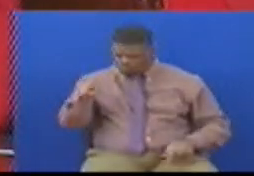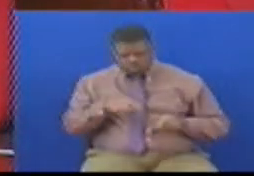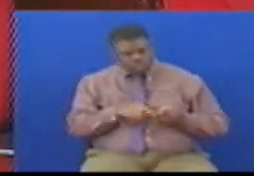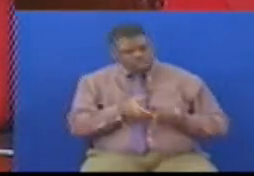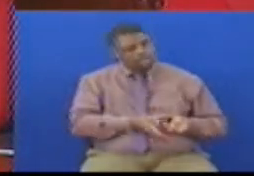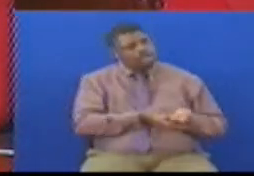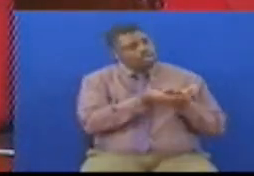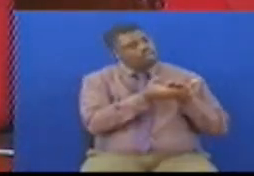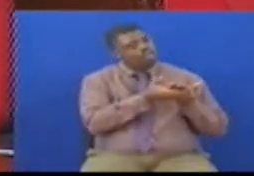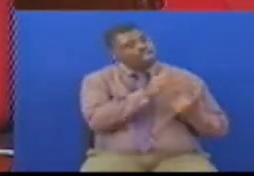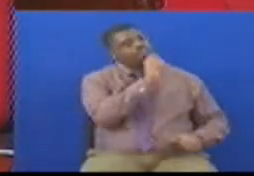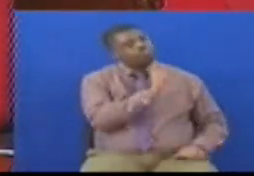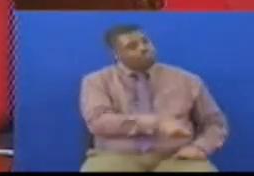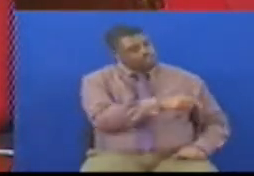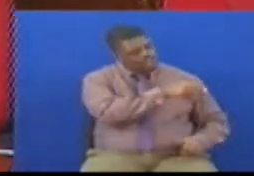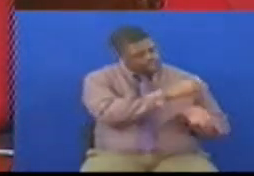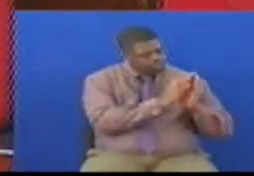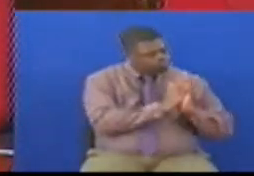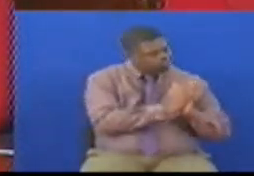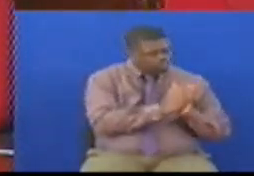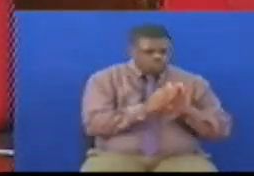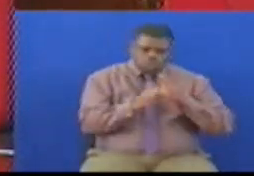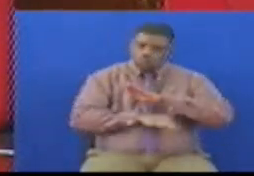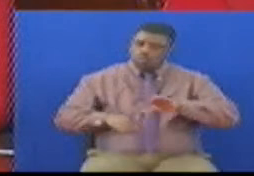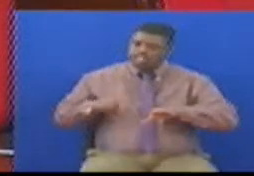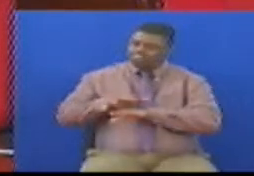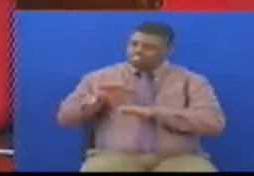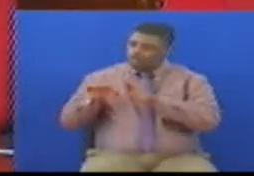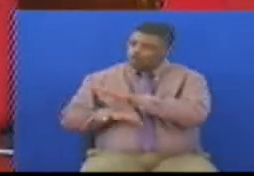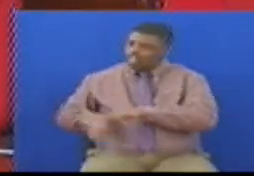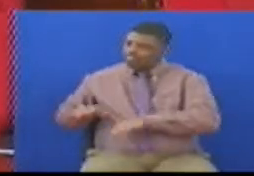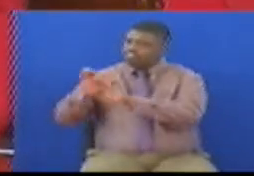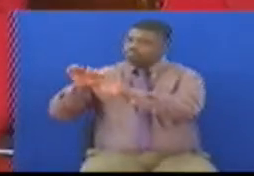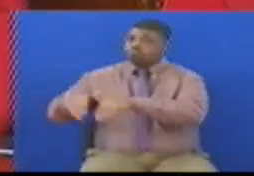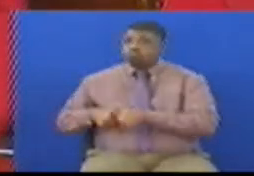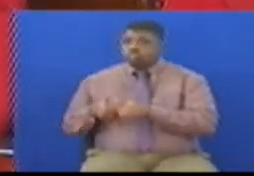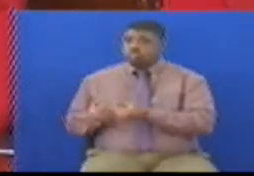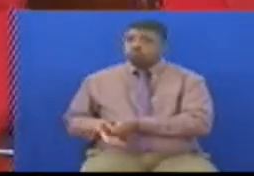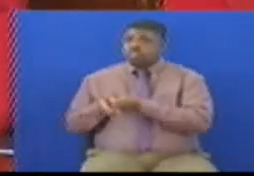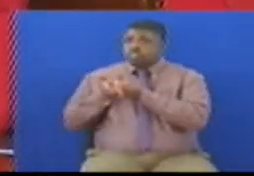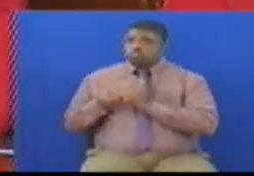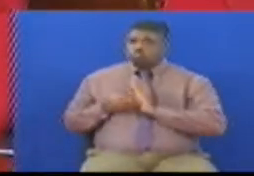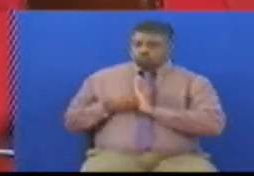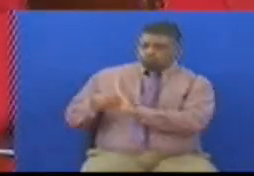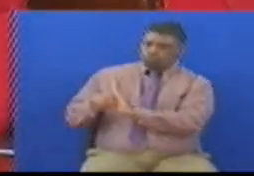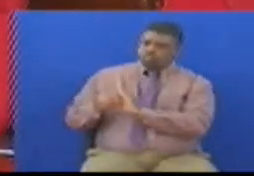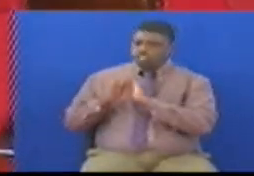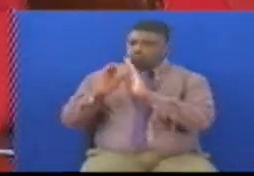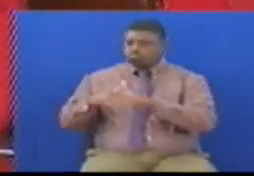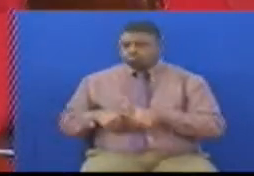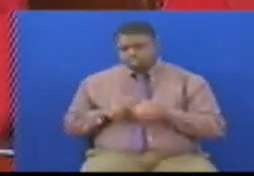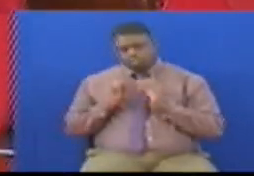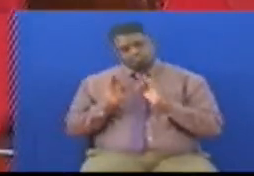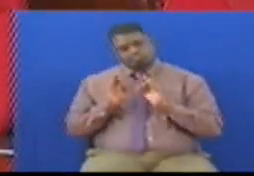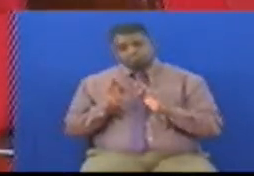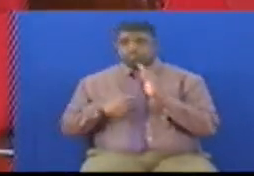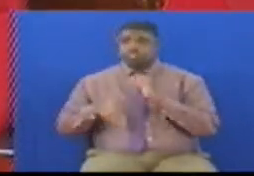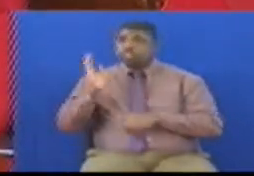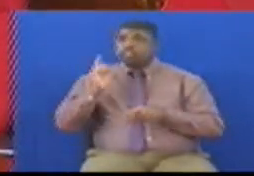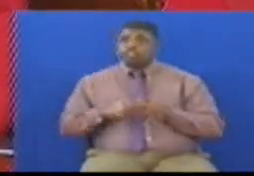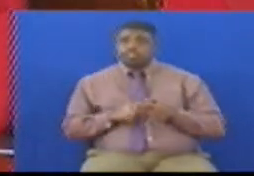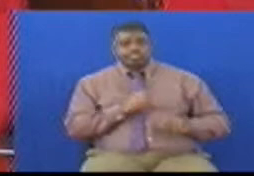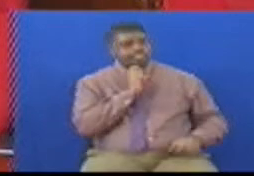spika Mheshimiwa Dr. Tulia Axon pamoja na wenyeviti wote wa bunge kwa kusaidia kuongoza bunge letu kwa ufanisi mkubwa. Mheshimiwa